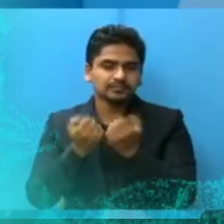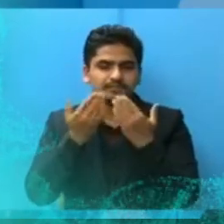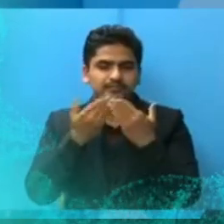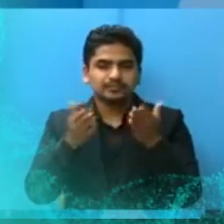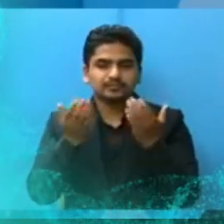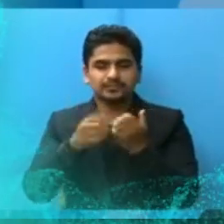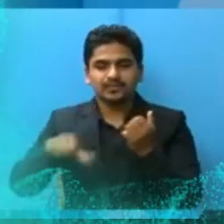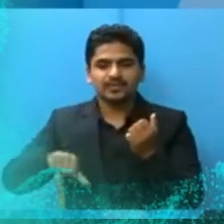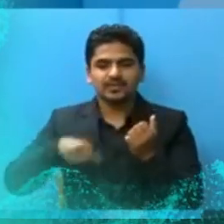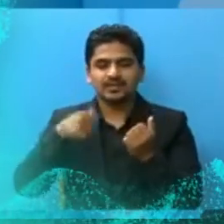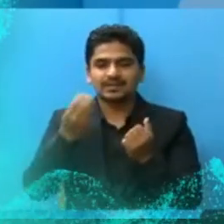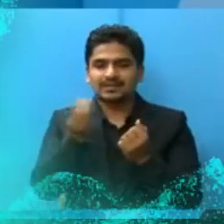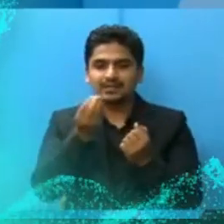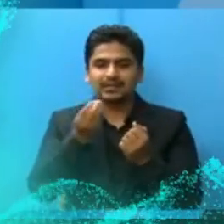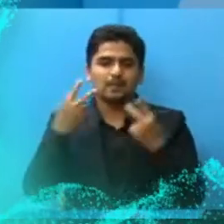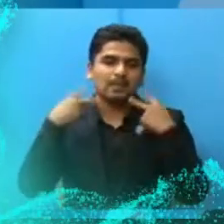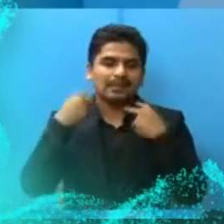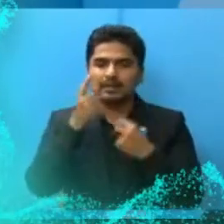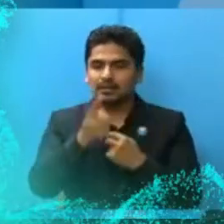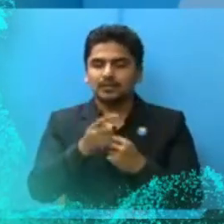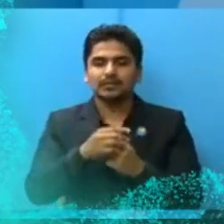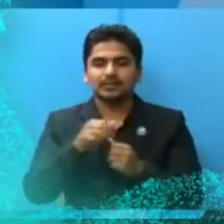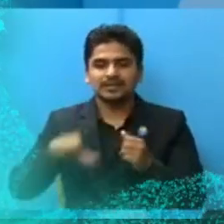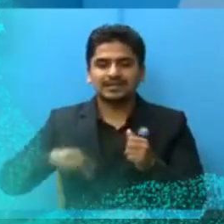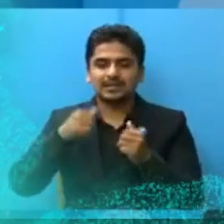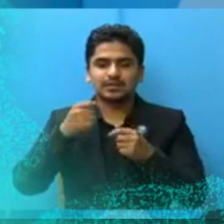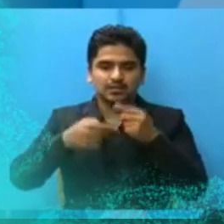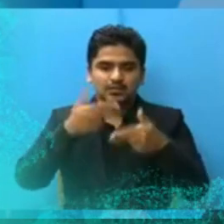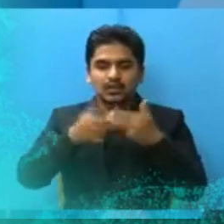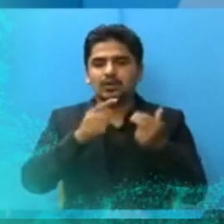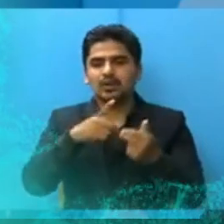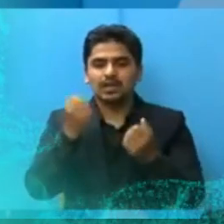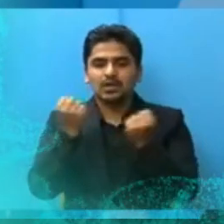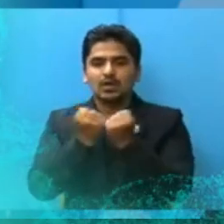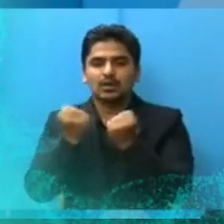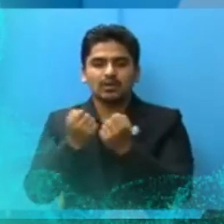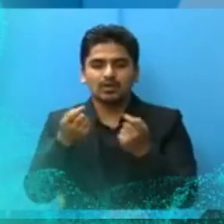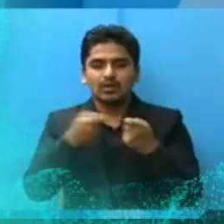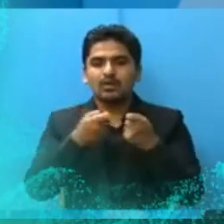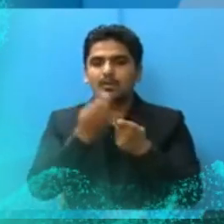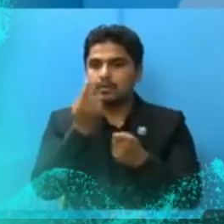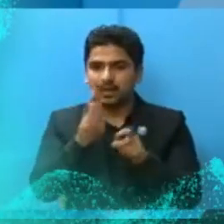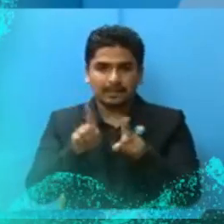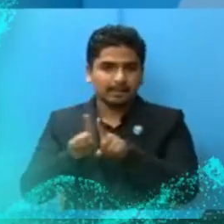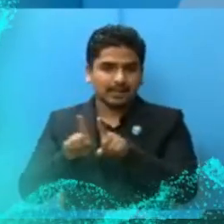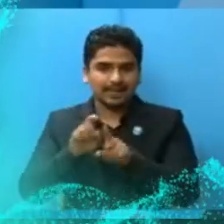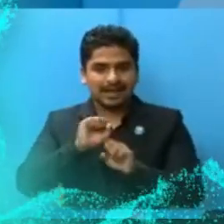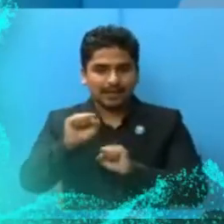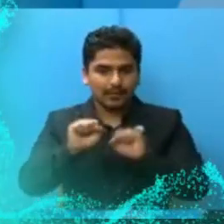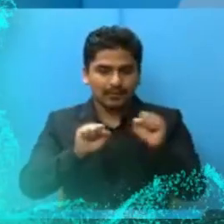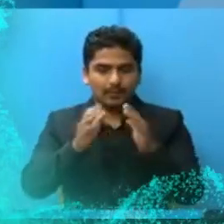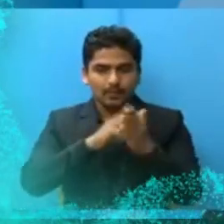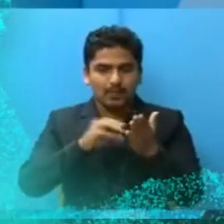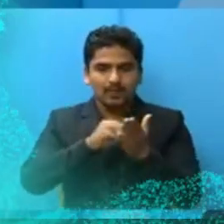गर्नु जीवन सामान्यीकरणको बाध्यता हो। जीवनयापनको लागि लकडाउन खुकुलो भए पनि आफू,